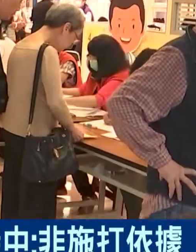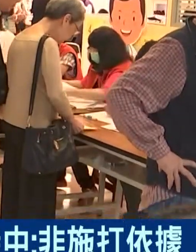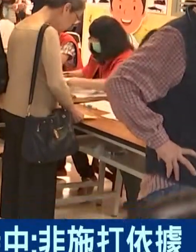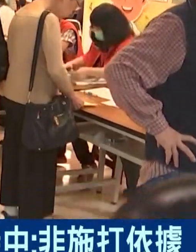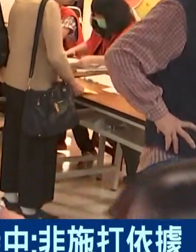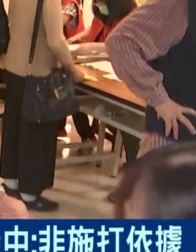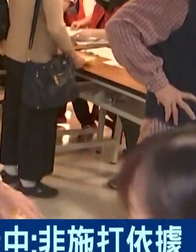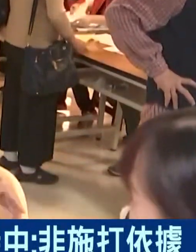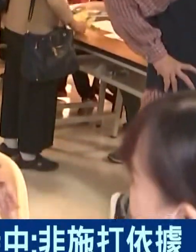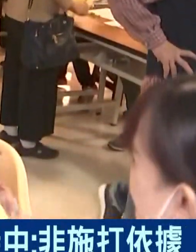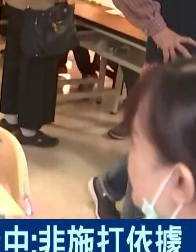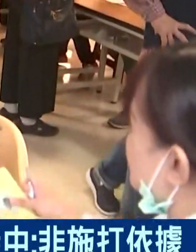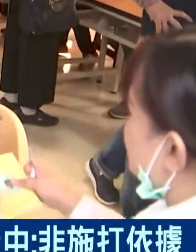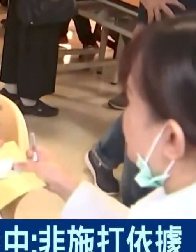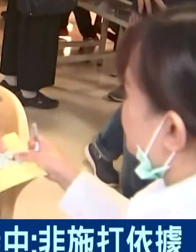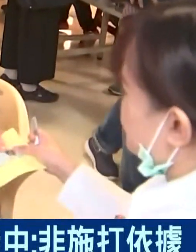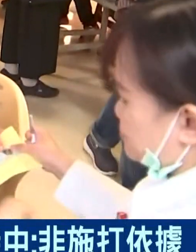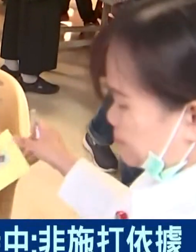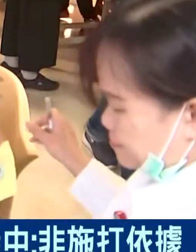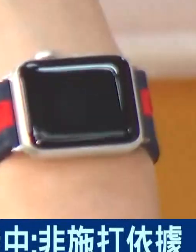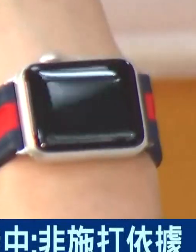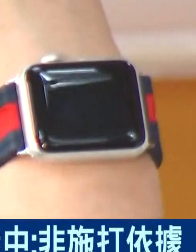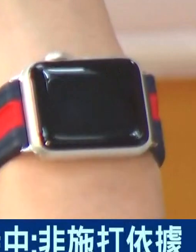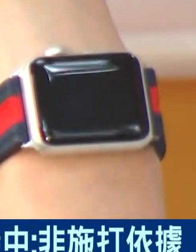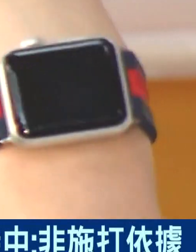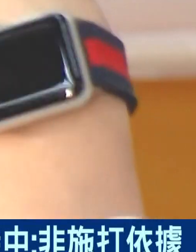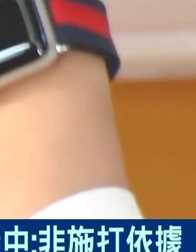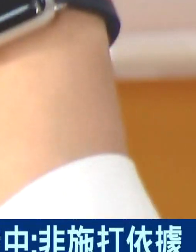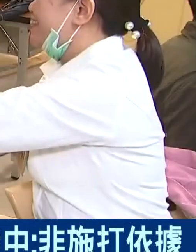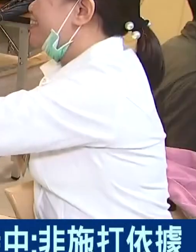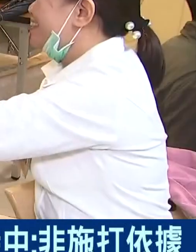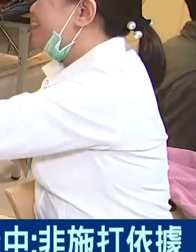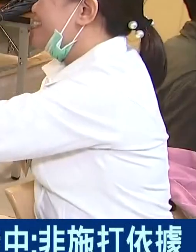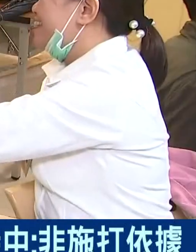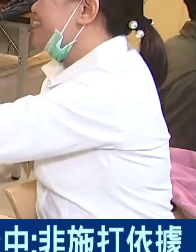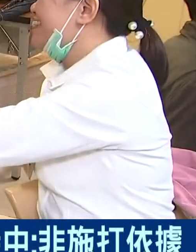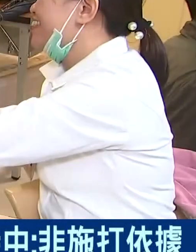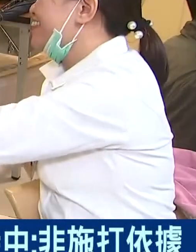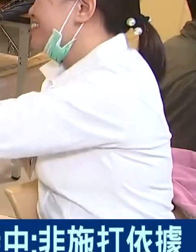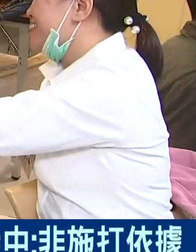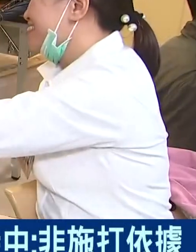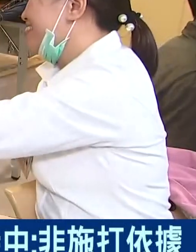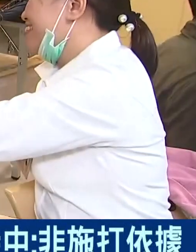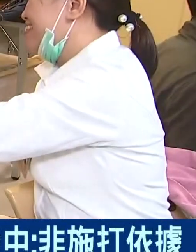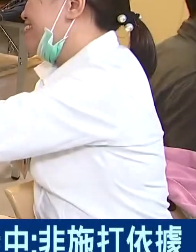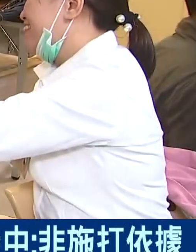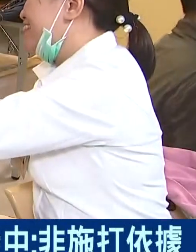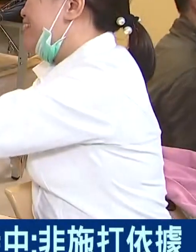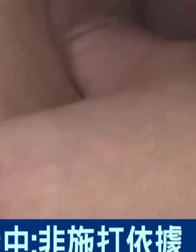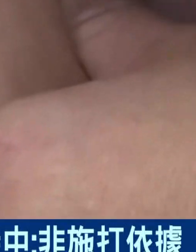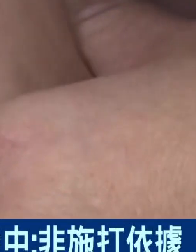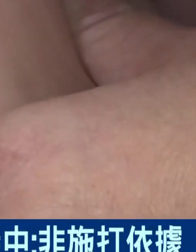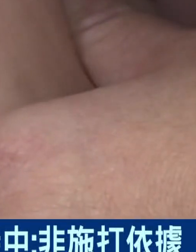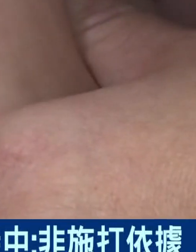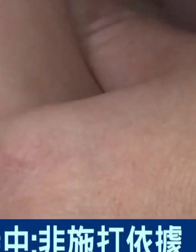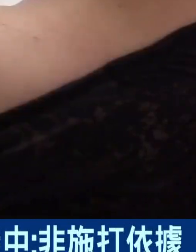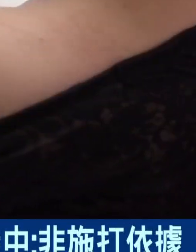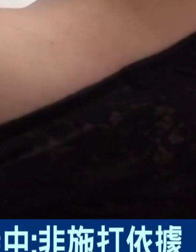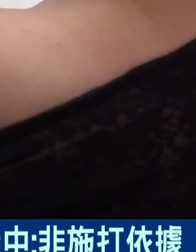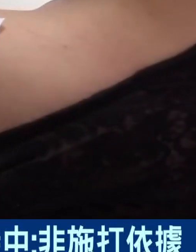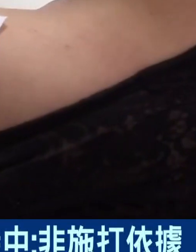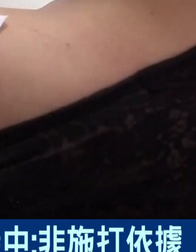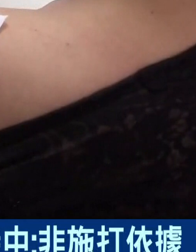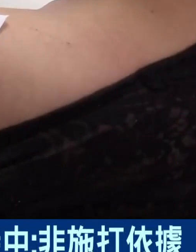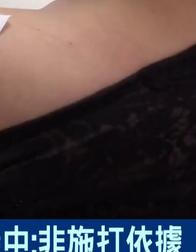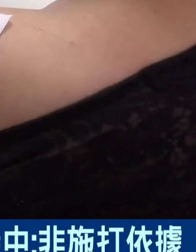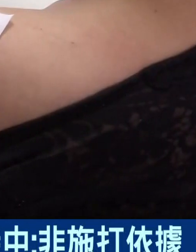前针对规模1000人以上和100人以上中央机关有意愿的人造册，提到无法选择疫苗厂牌，被质疑